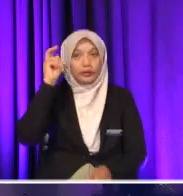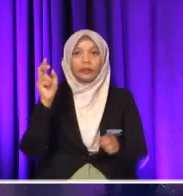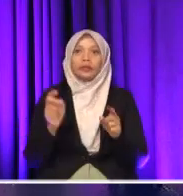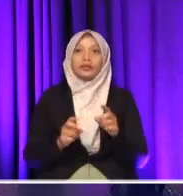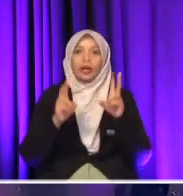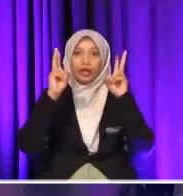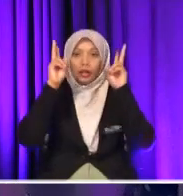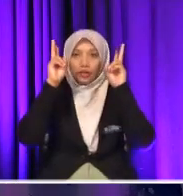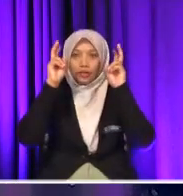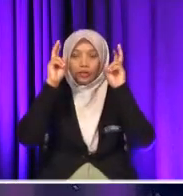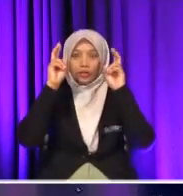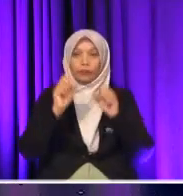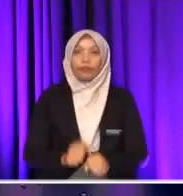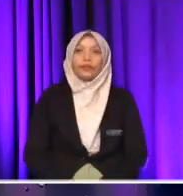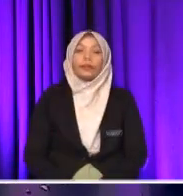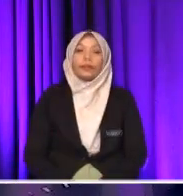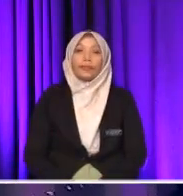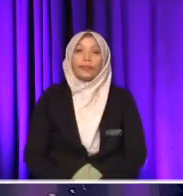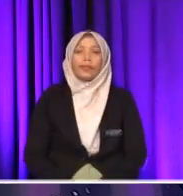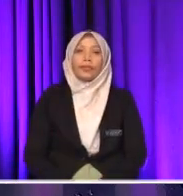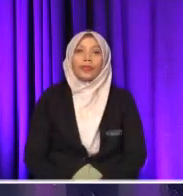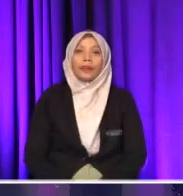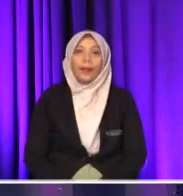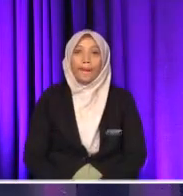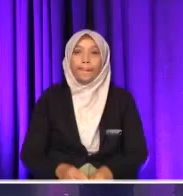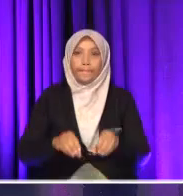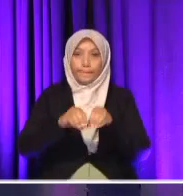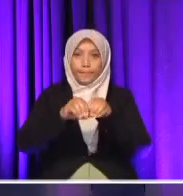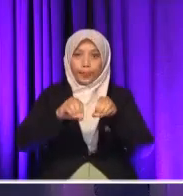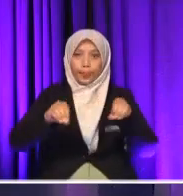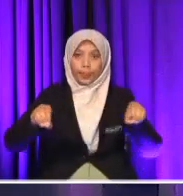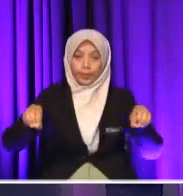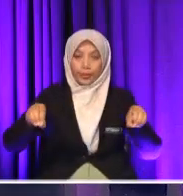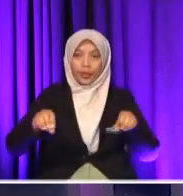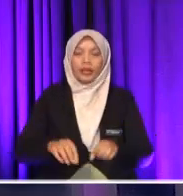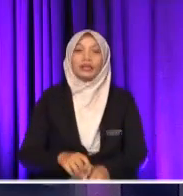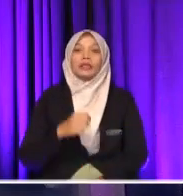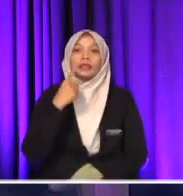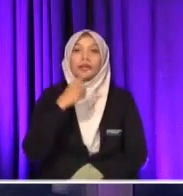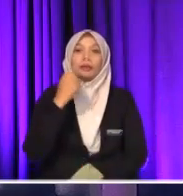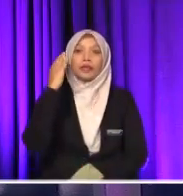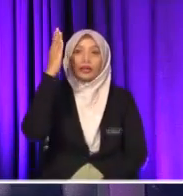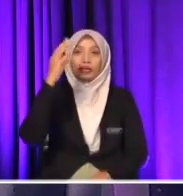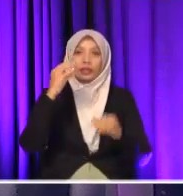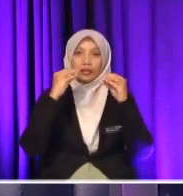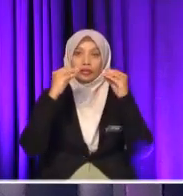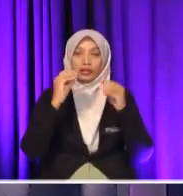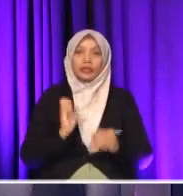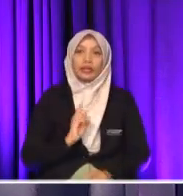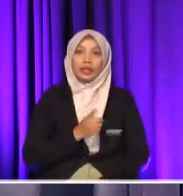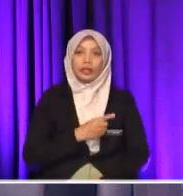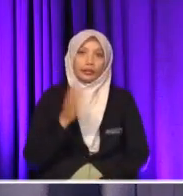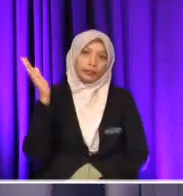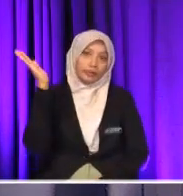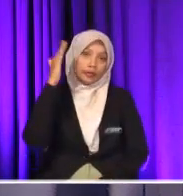dan topik kita pada hari ini lukisan pepaya dan siapakah yang akan mengajak kita pada hari ini yuk kita saksikan